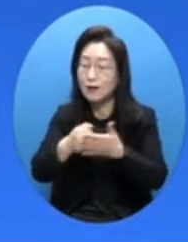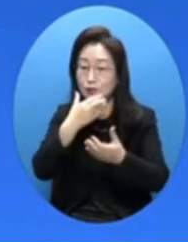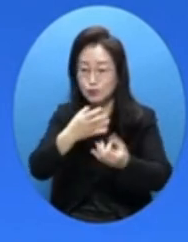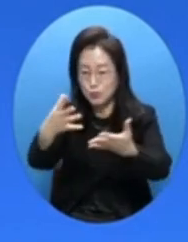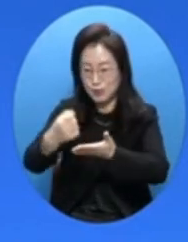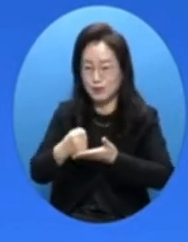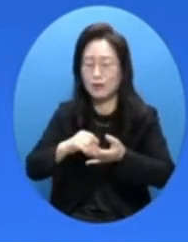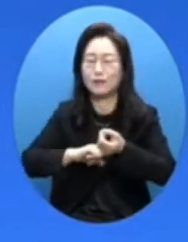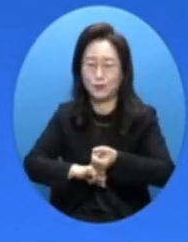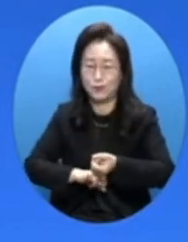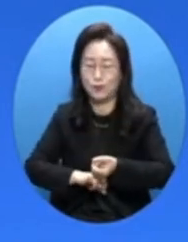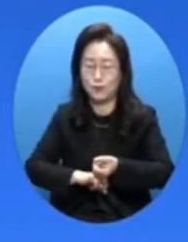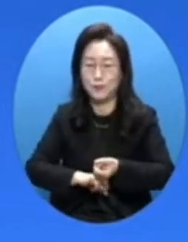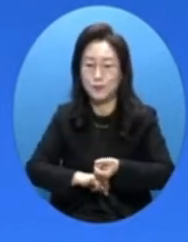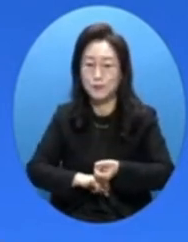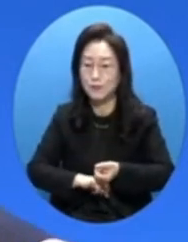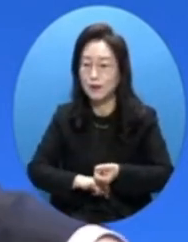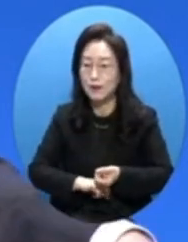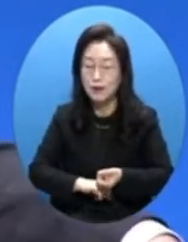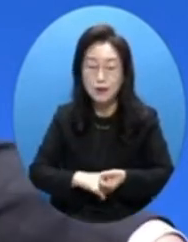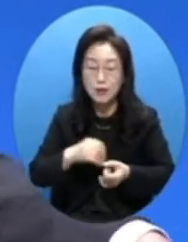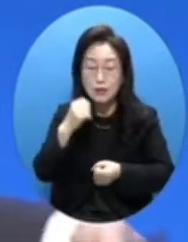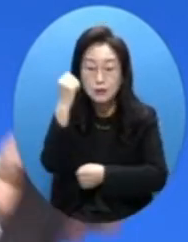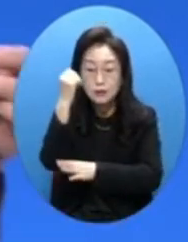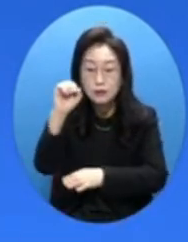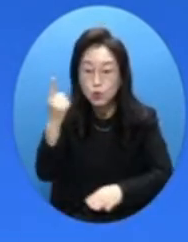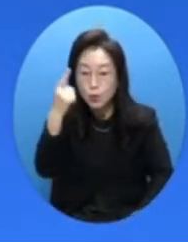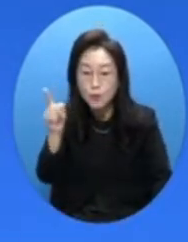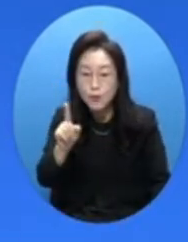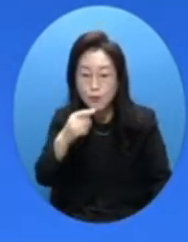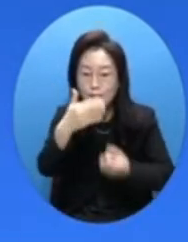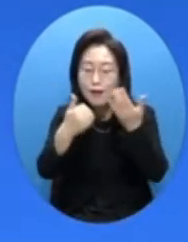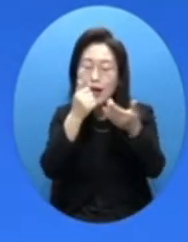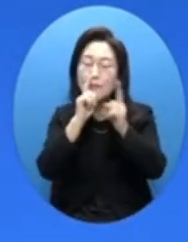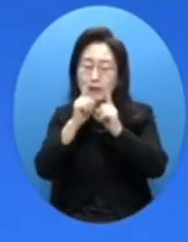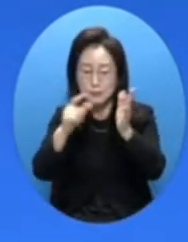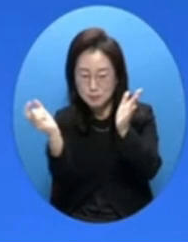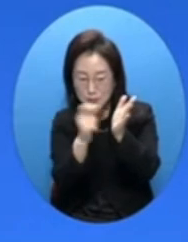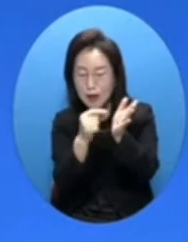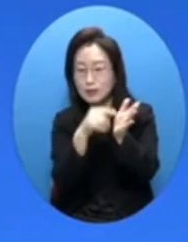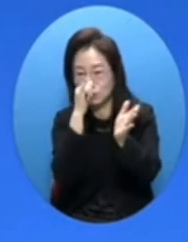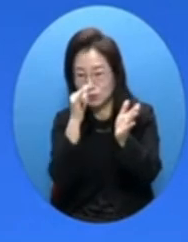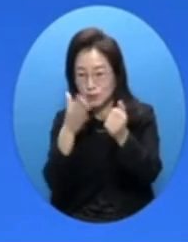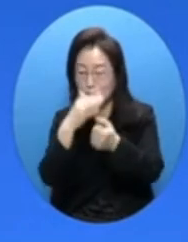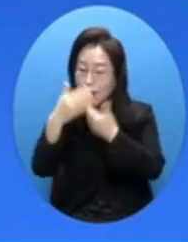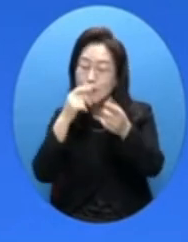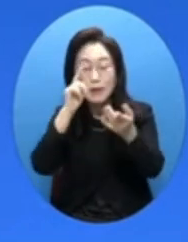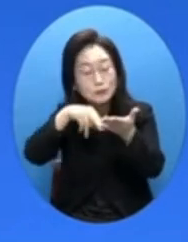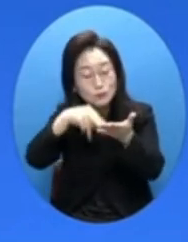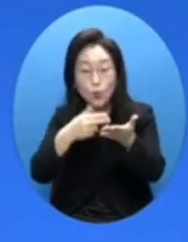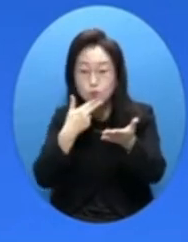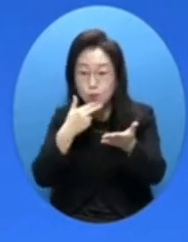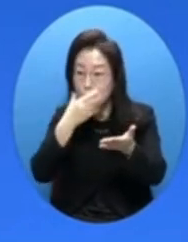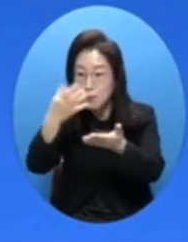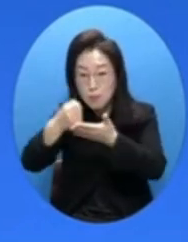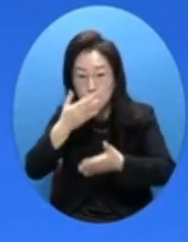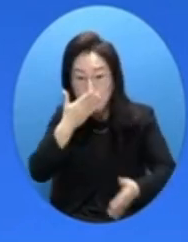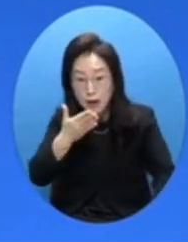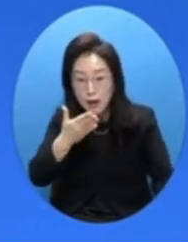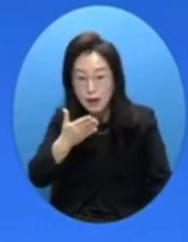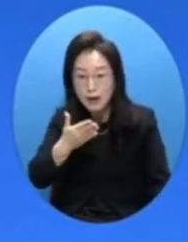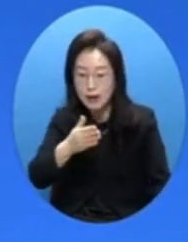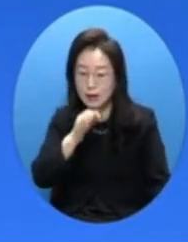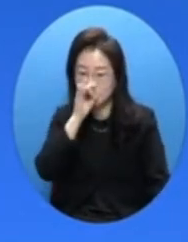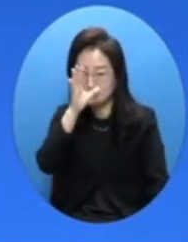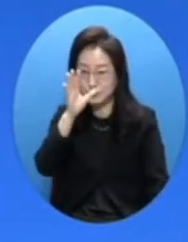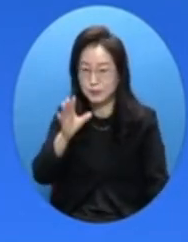받아야 사는데 축복의 근원이 바로 이 하나님의 말씀 가운데 있는데 우리가 말씀을 묵상하지 아니하고 어떻게 복받은 인생을 살아갈 수가 있습니까? 우리